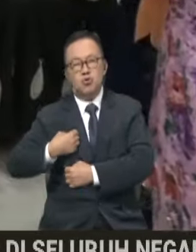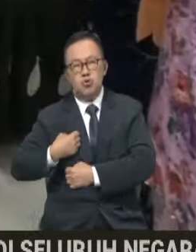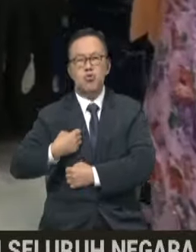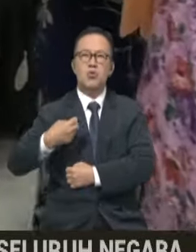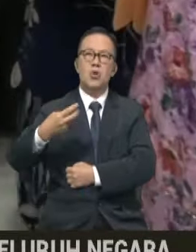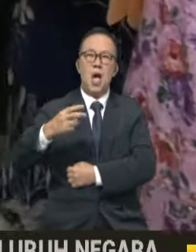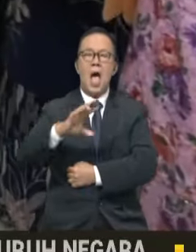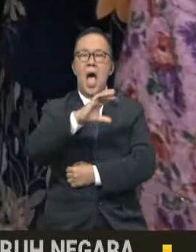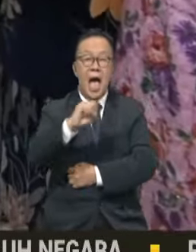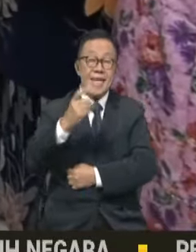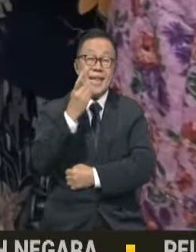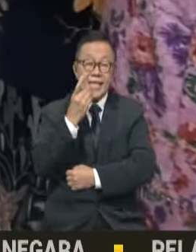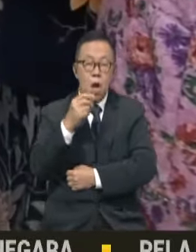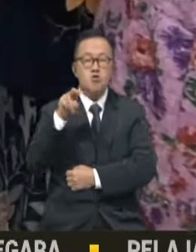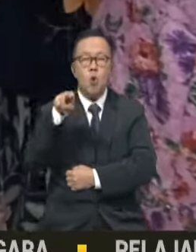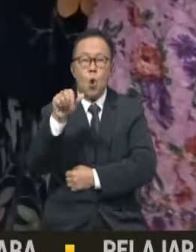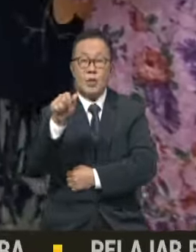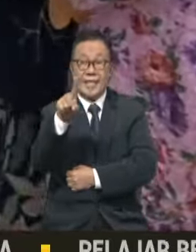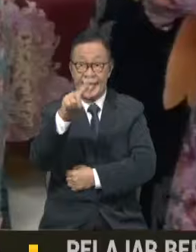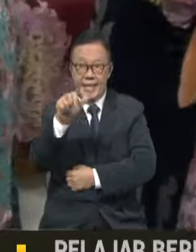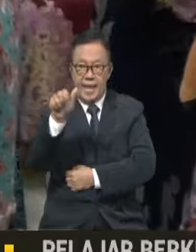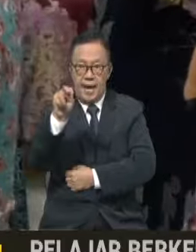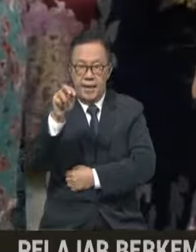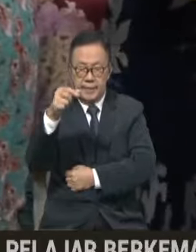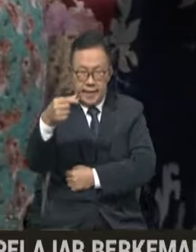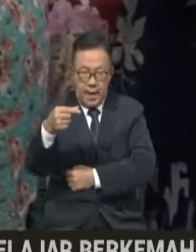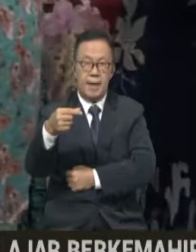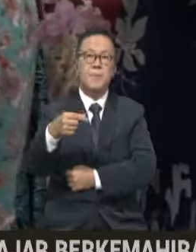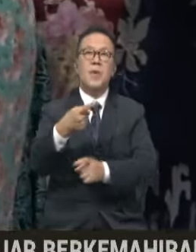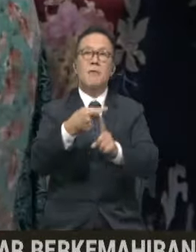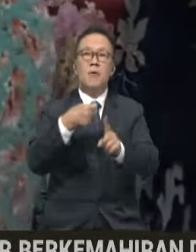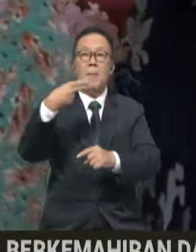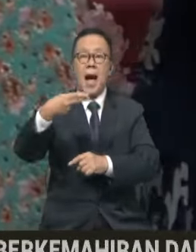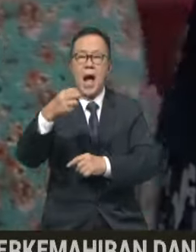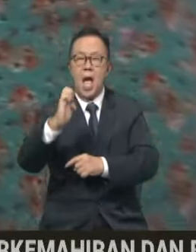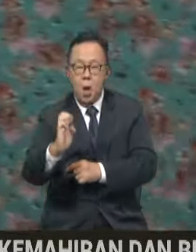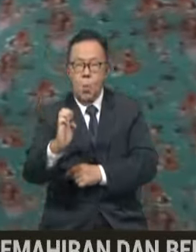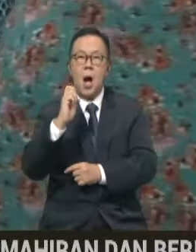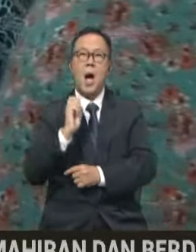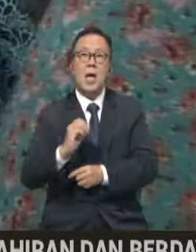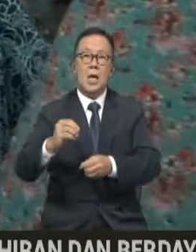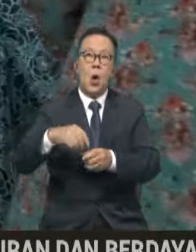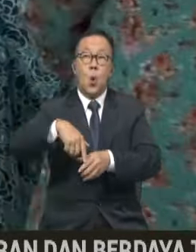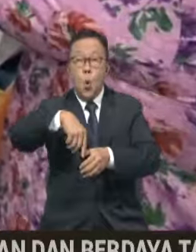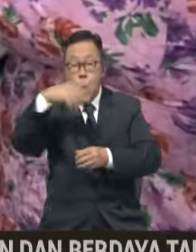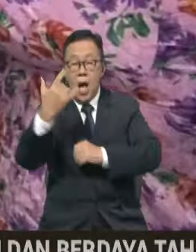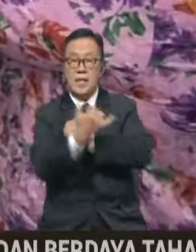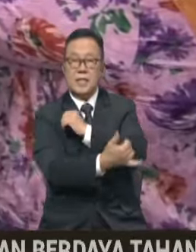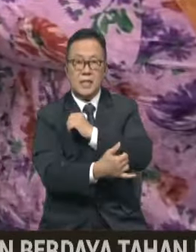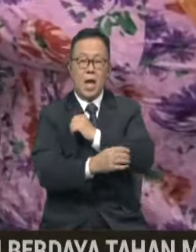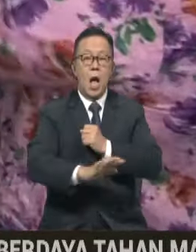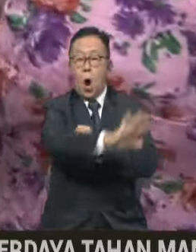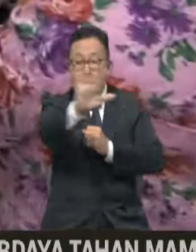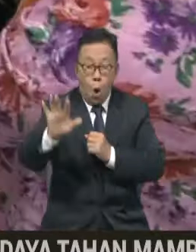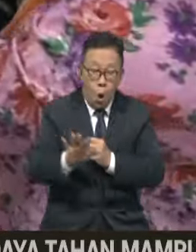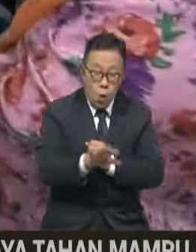Datin Haja Nurzana binti Pengiran Haji Rosli, isteri Menteri Hal Ehwal Dalam Negeri. Anak damit pertama dilahirkan di